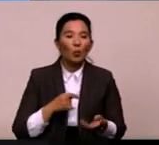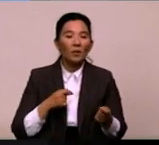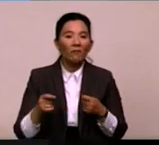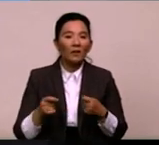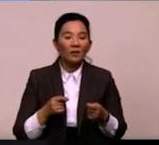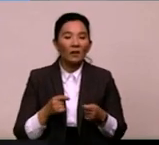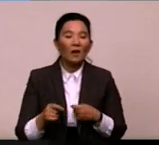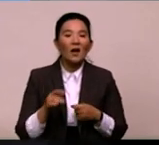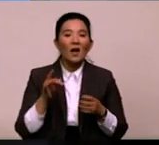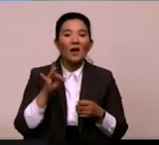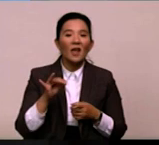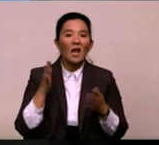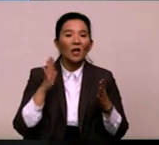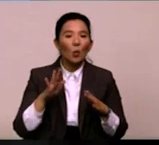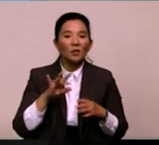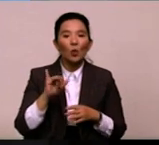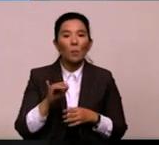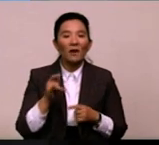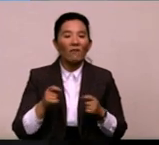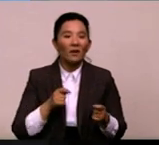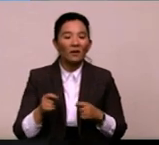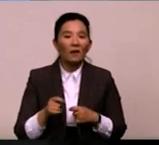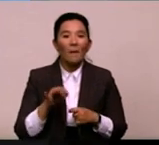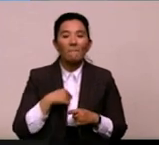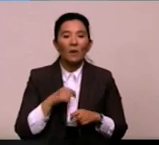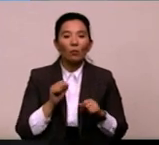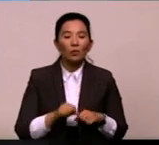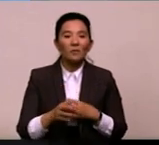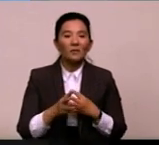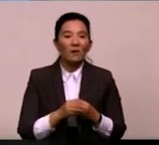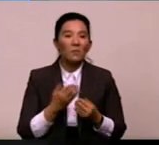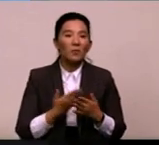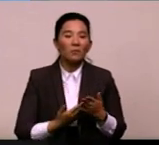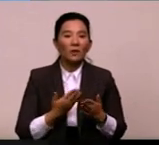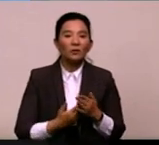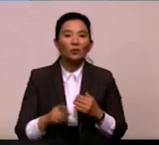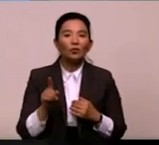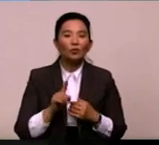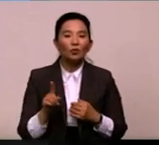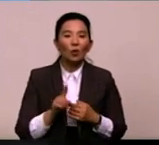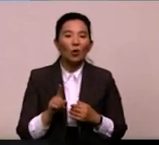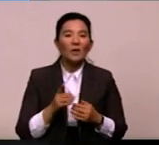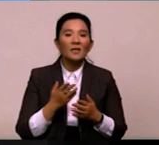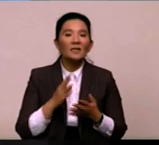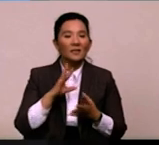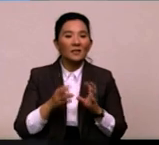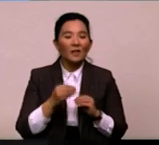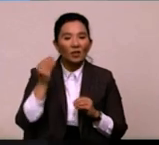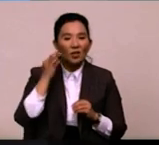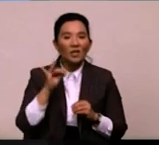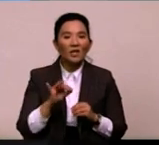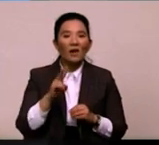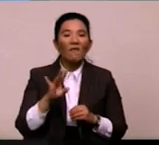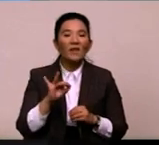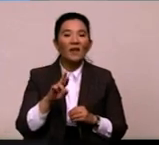управление, религиозное управление. Мы можем с вами предположить, что значение и